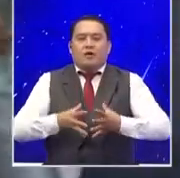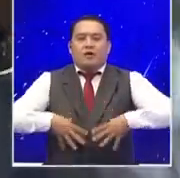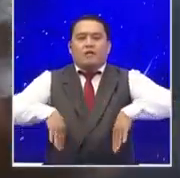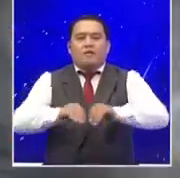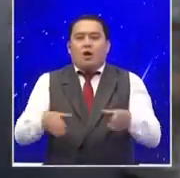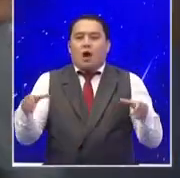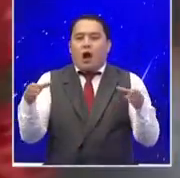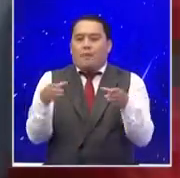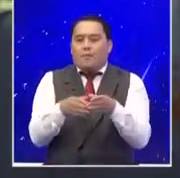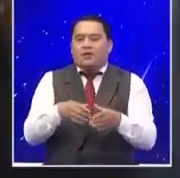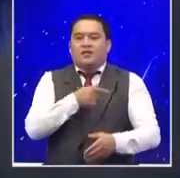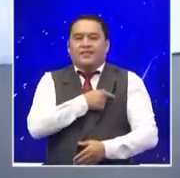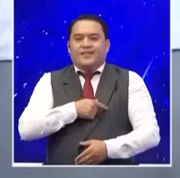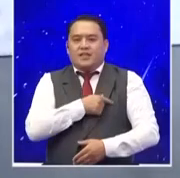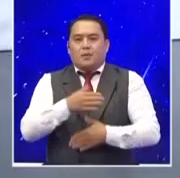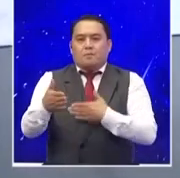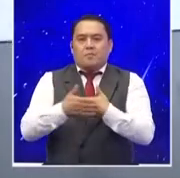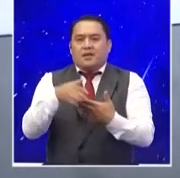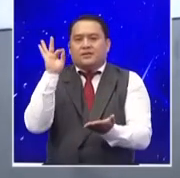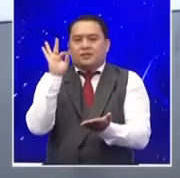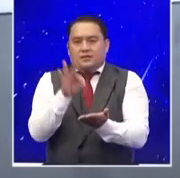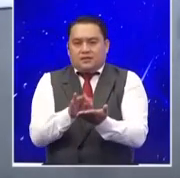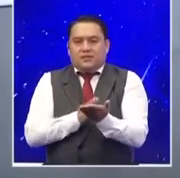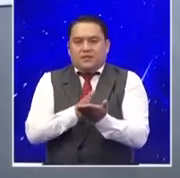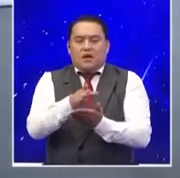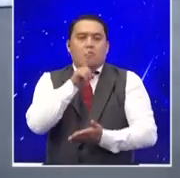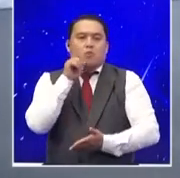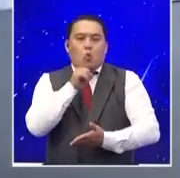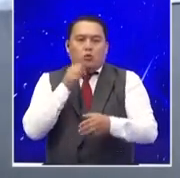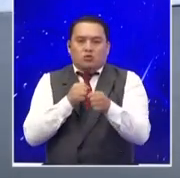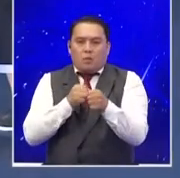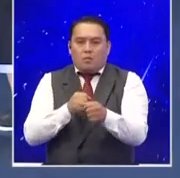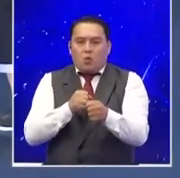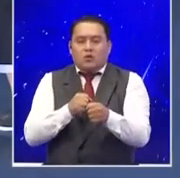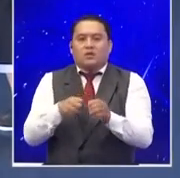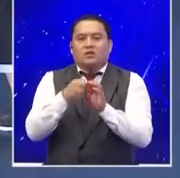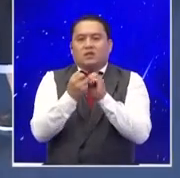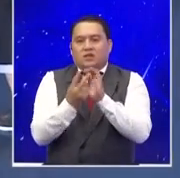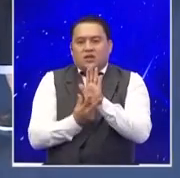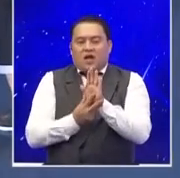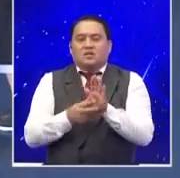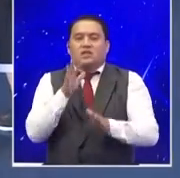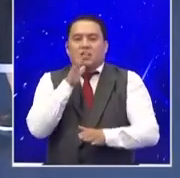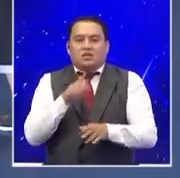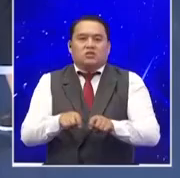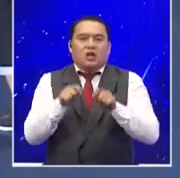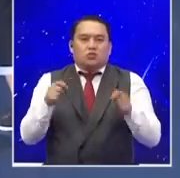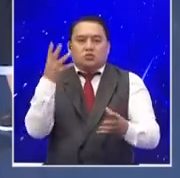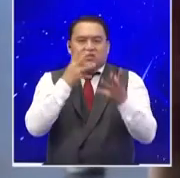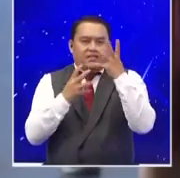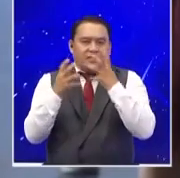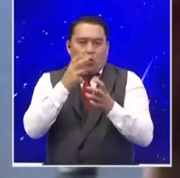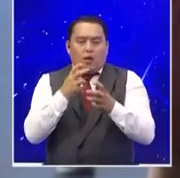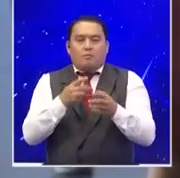– задача, которую ставят тренеры перед всеми спортсменами. Боксеры еще совсем юные, по 12-13 лет, но уже понимают и осознают всю серьезность тренировок.